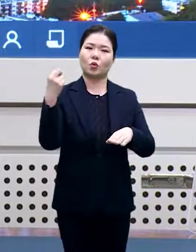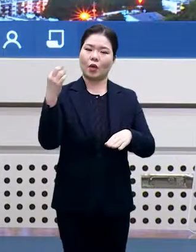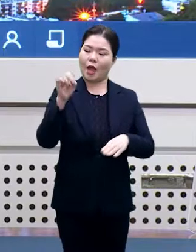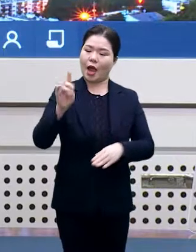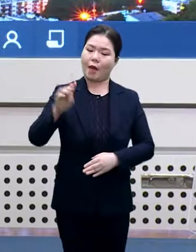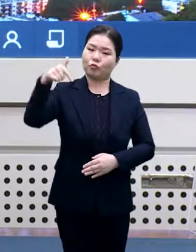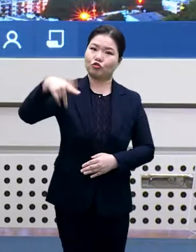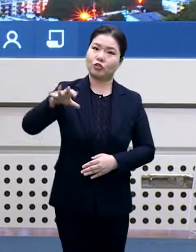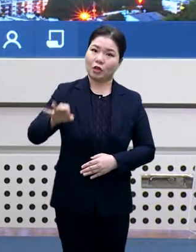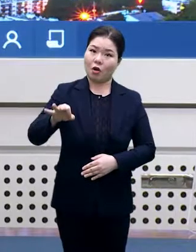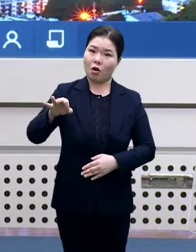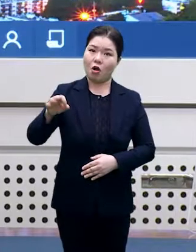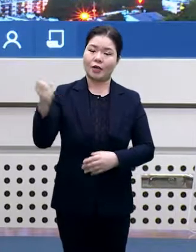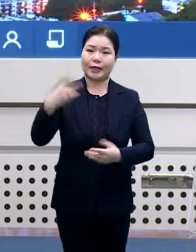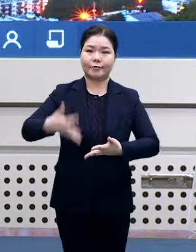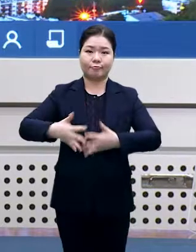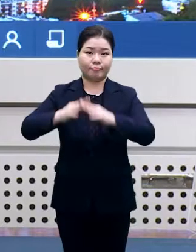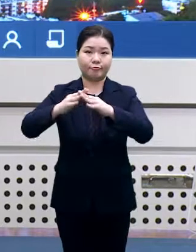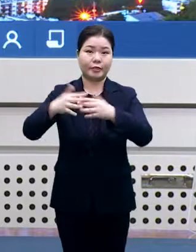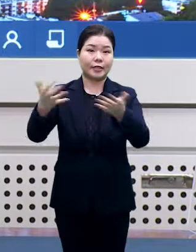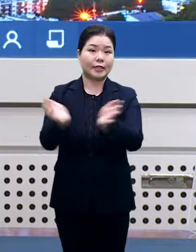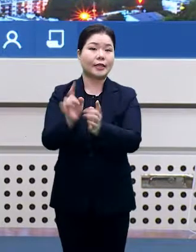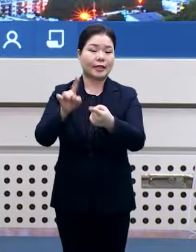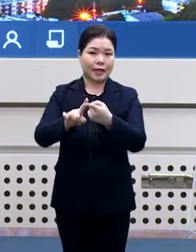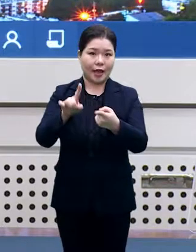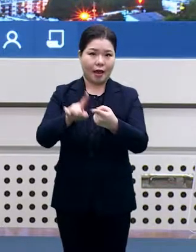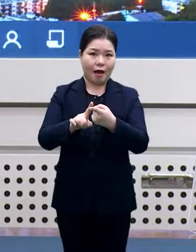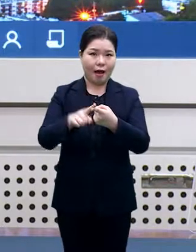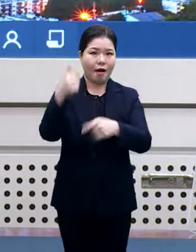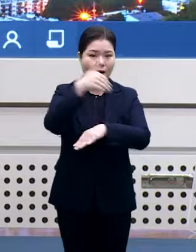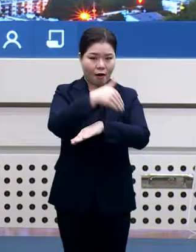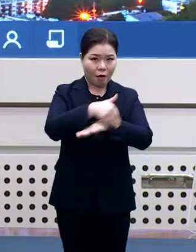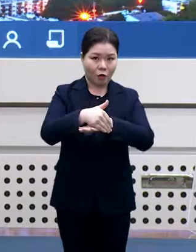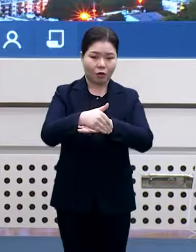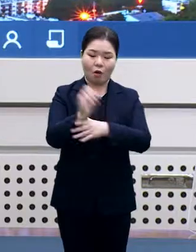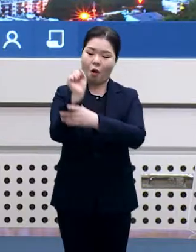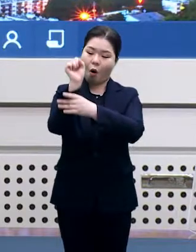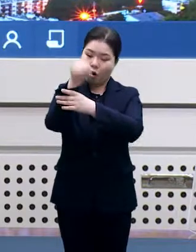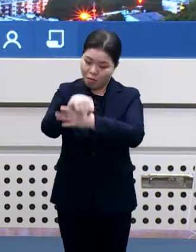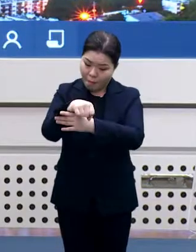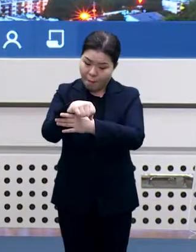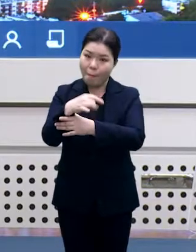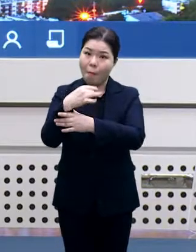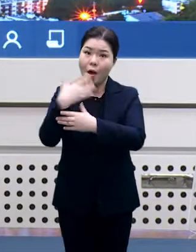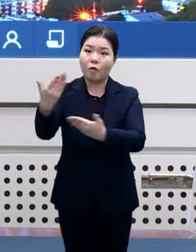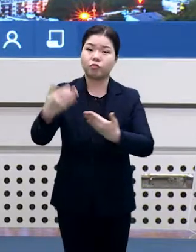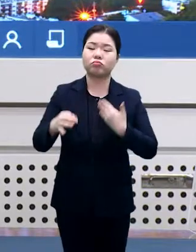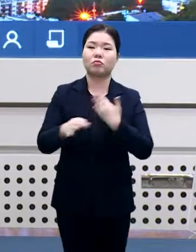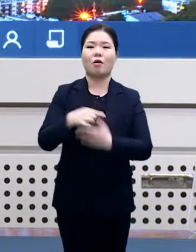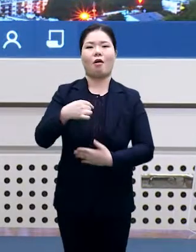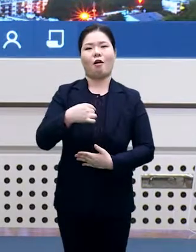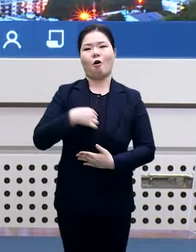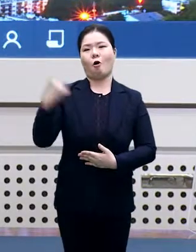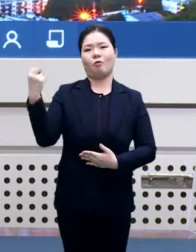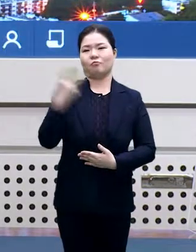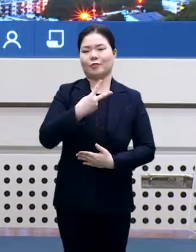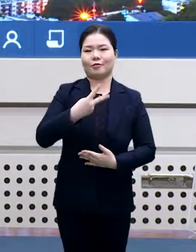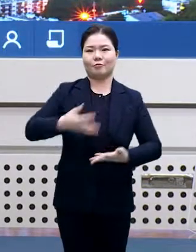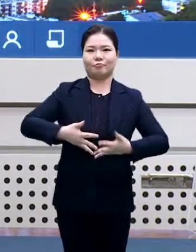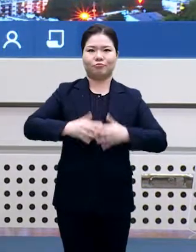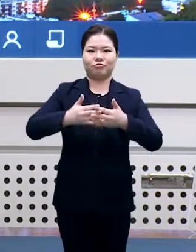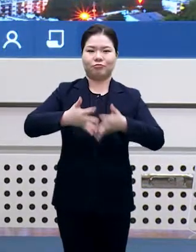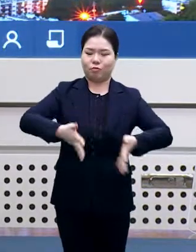또 압구정동 재건축 단지에 대한 지구 단위 계획에 승인만 해주시면은